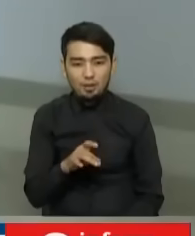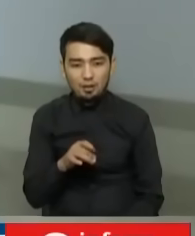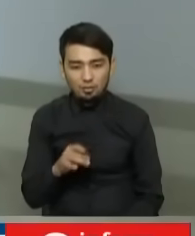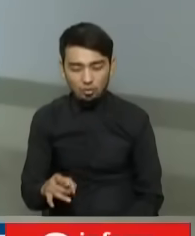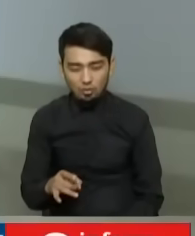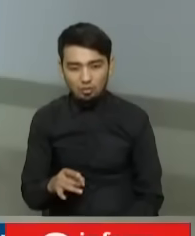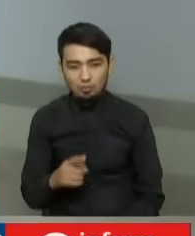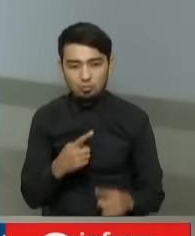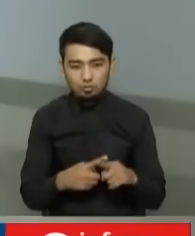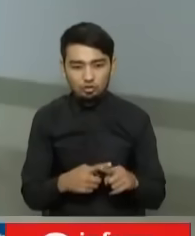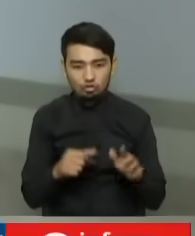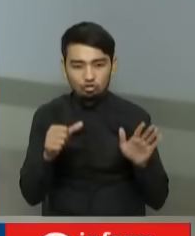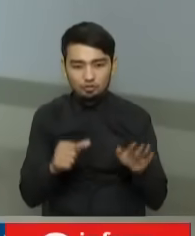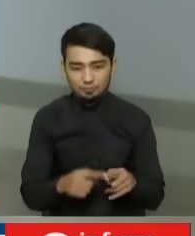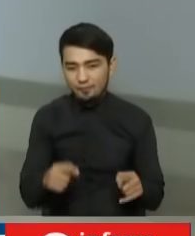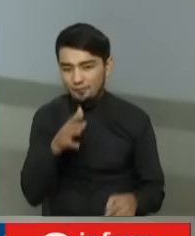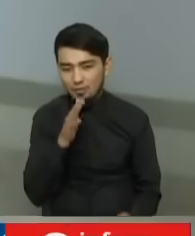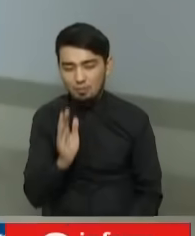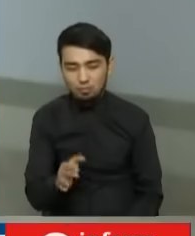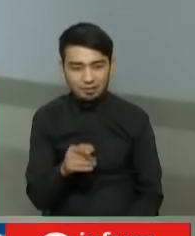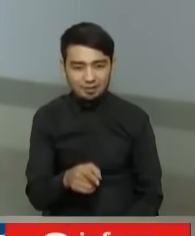операторлардың қосымша 6 ай уақыт болады. Осы